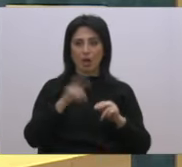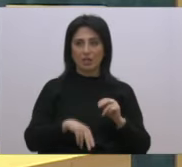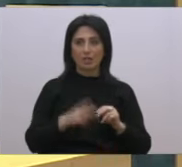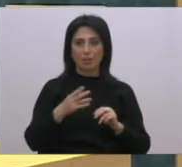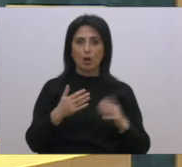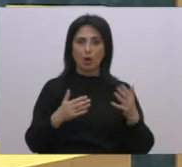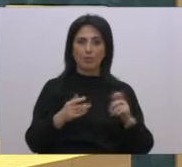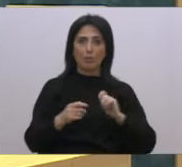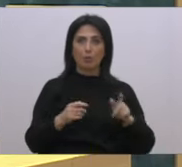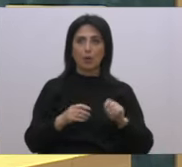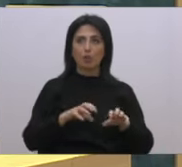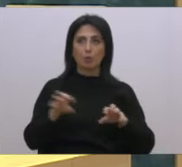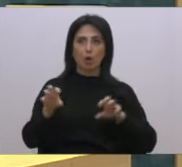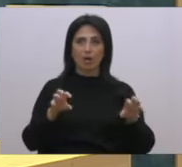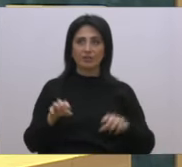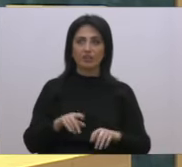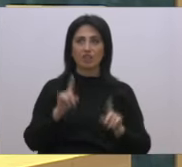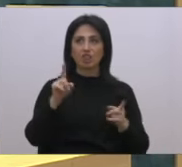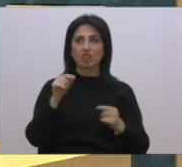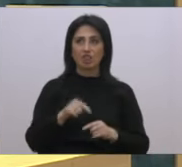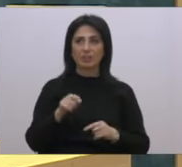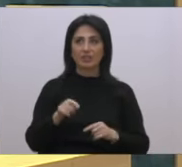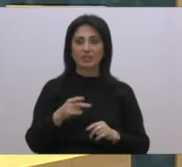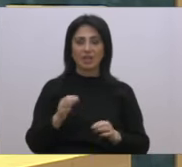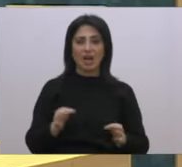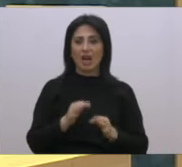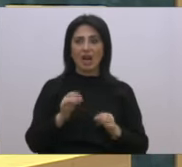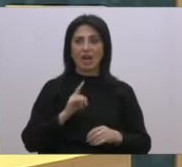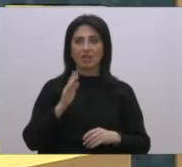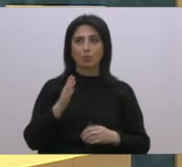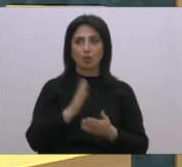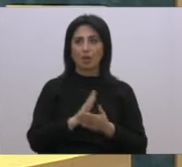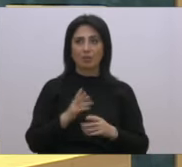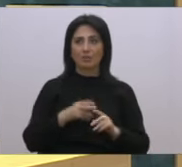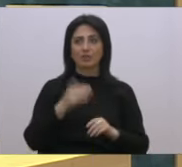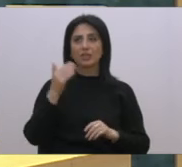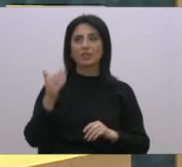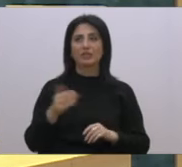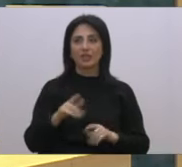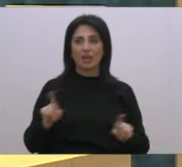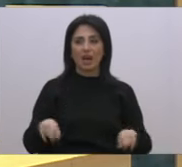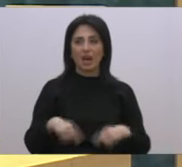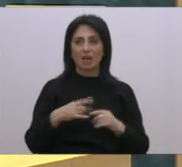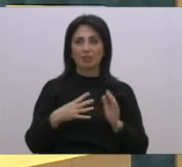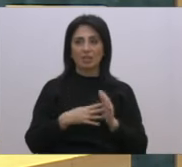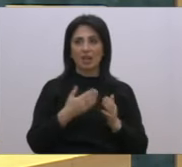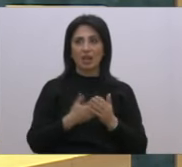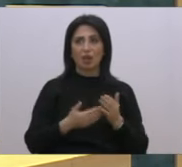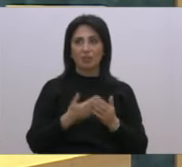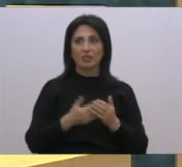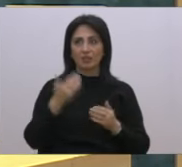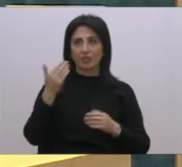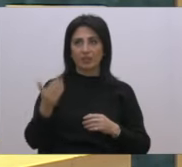ხელით აფინანსებს პოლარიზაციას. შესაბამისად არანაირი მოლოდინი არ მაქვს იმის რომ თქვენ განახორციელებთ 9 რეკომენდაციას,